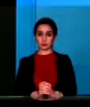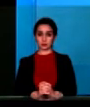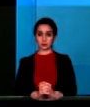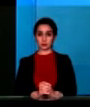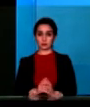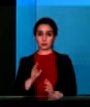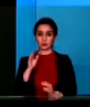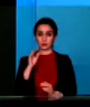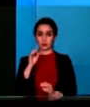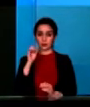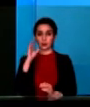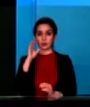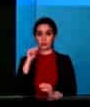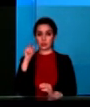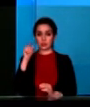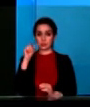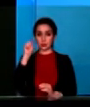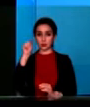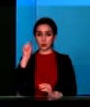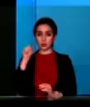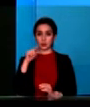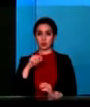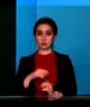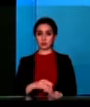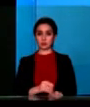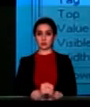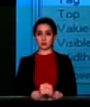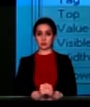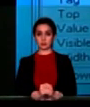va spin edit tugmalari.